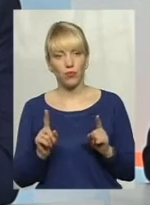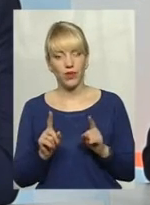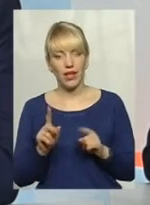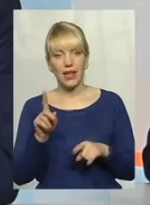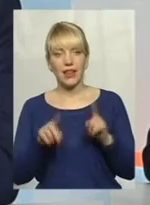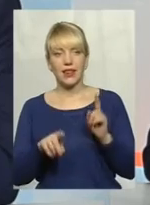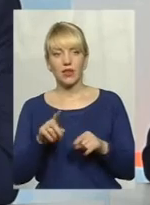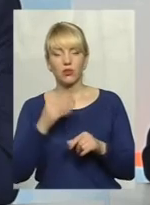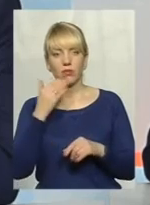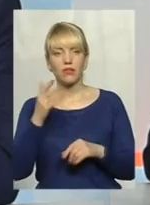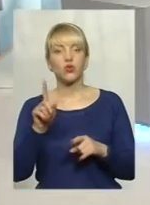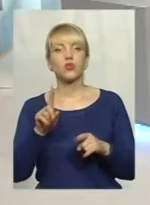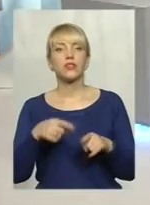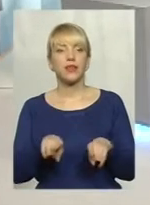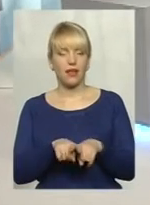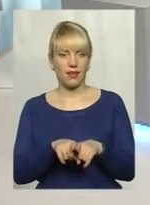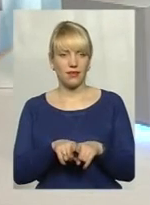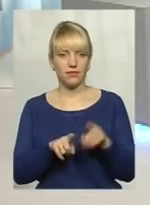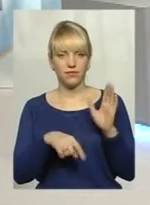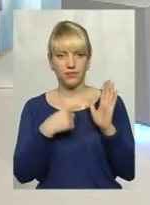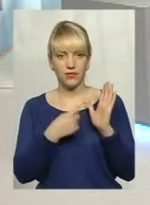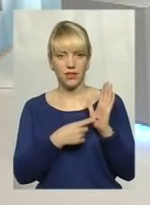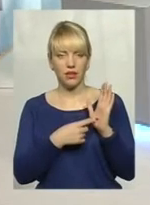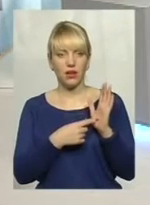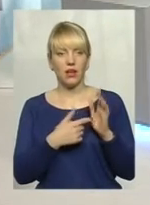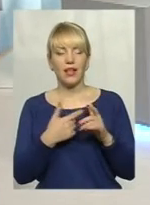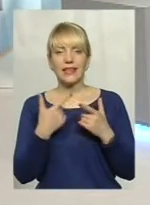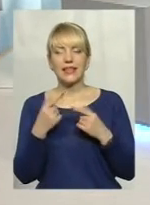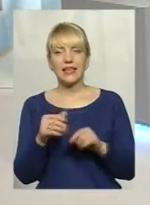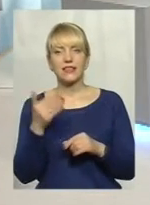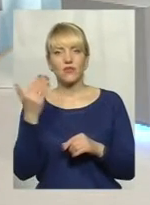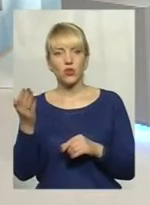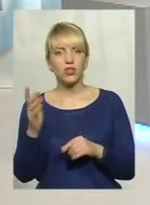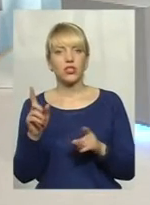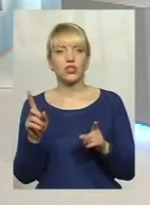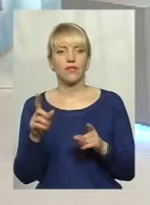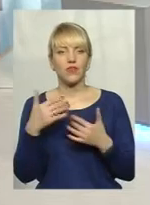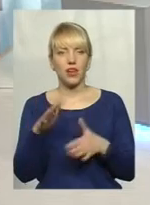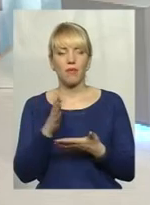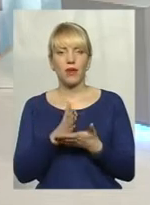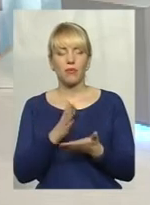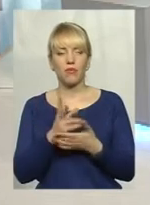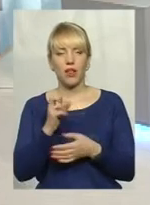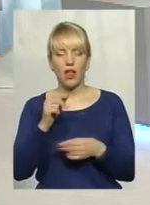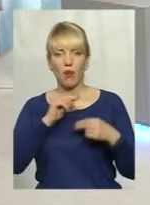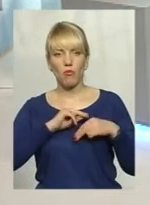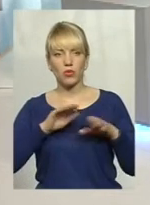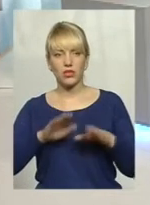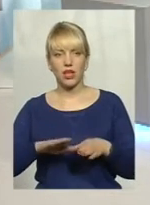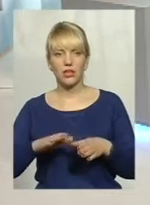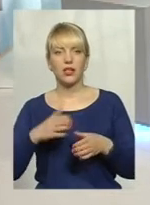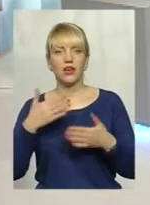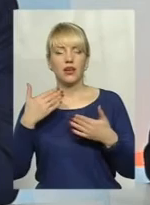дехто запитував, що це таке. Тобто десь вони, вже перебуваючи на певній посаді, обіймаючи